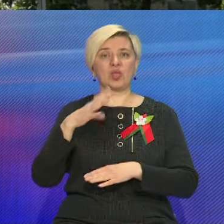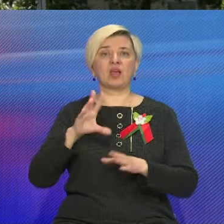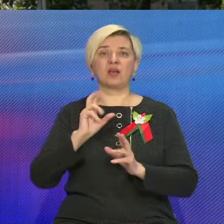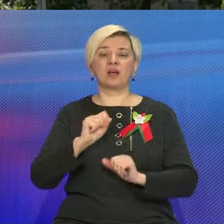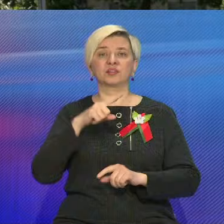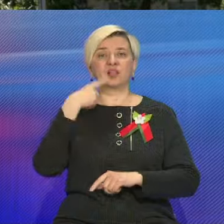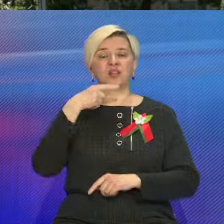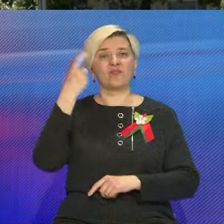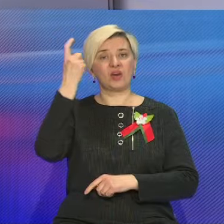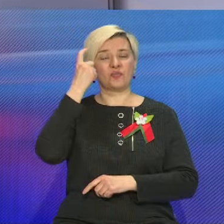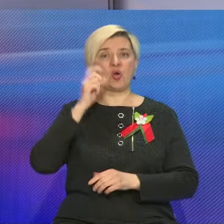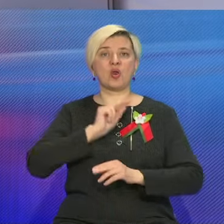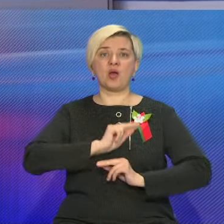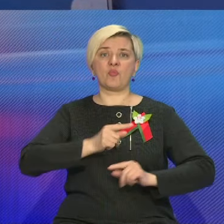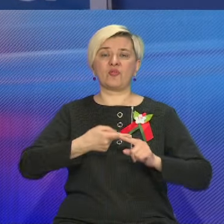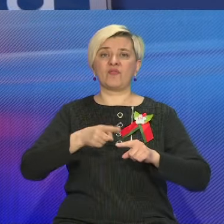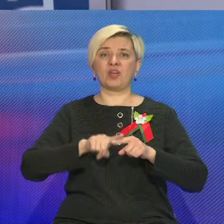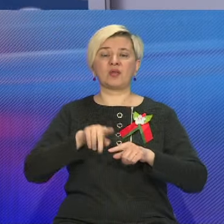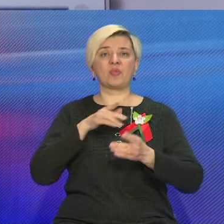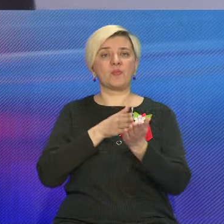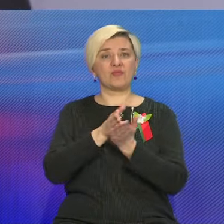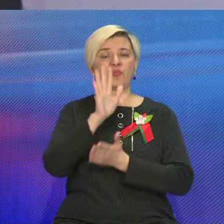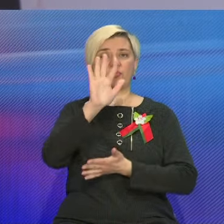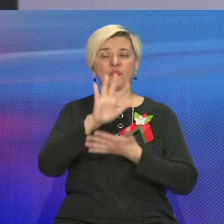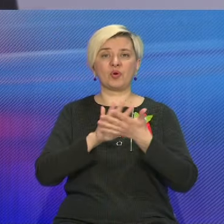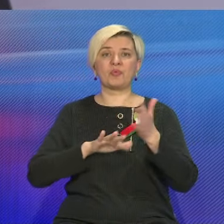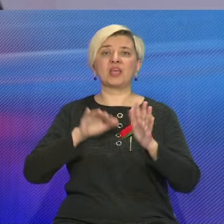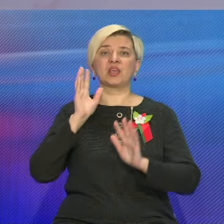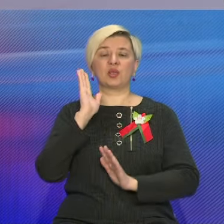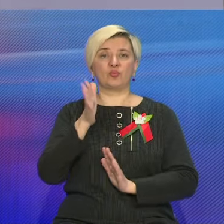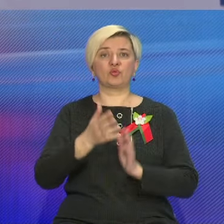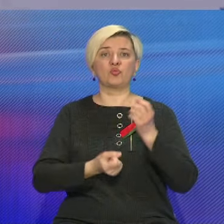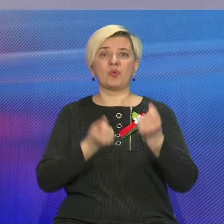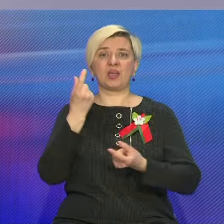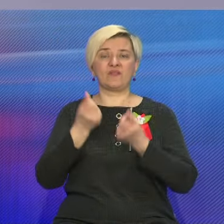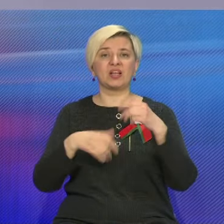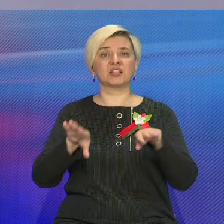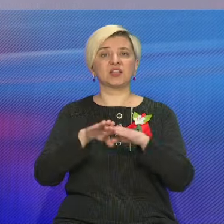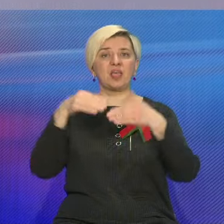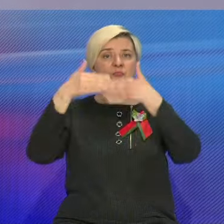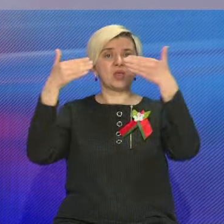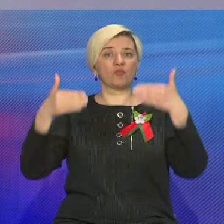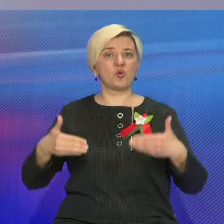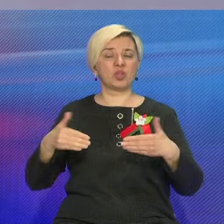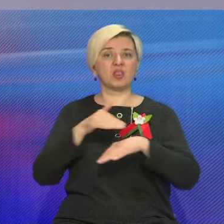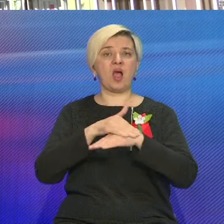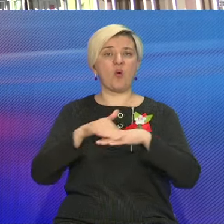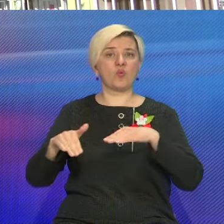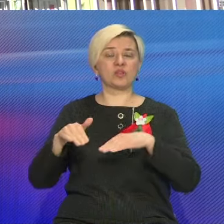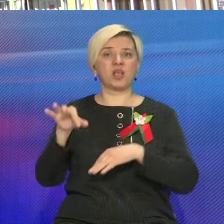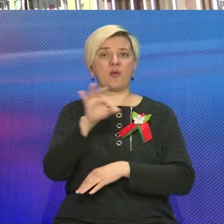гарвыканкамі, праца у гэтым напрамку будзе працягнута. И у далейшым будуць з'являцца такія білборды на вуліцах абласнога